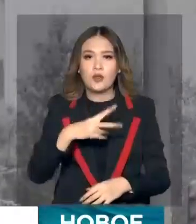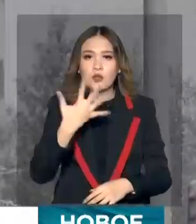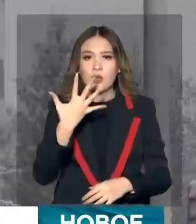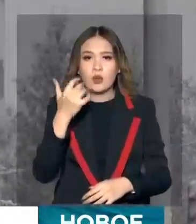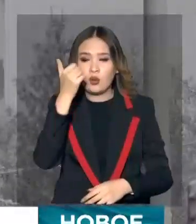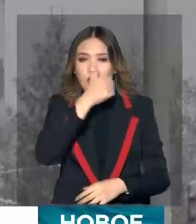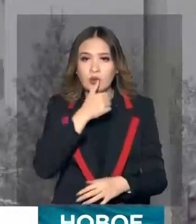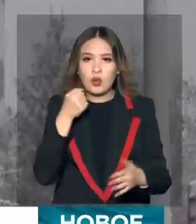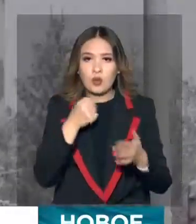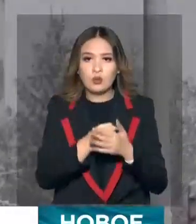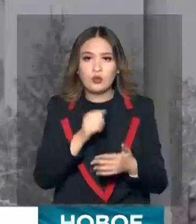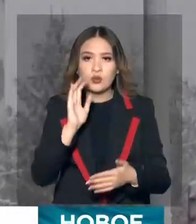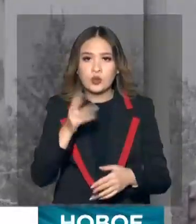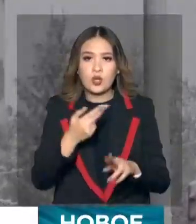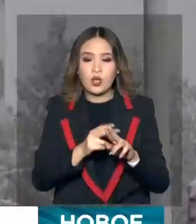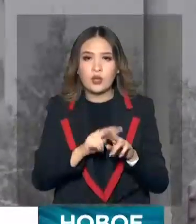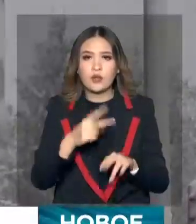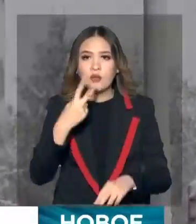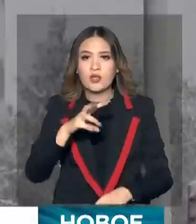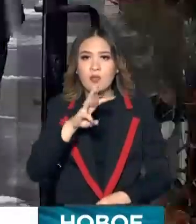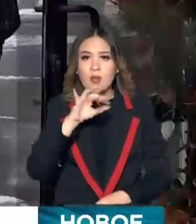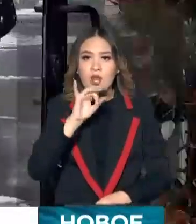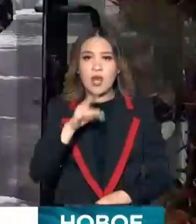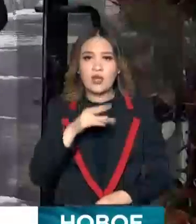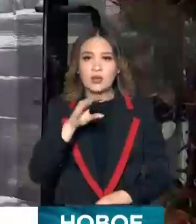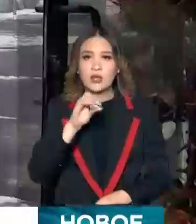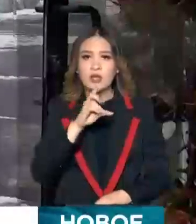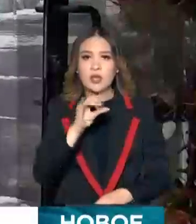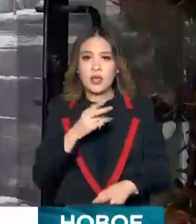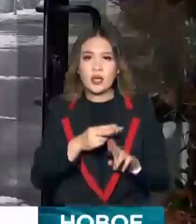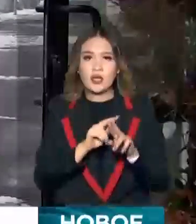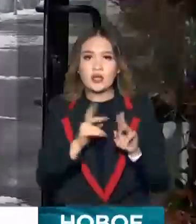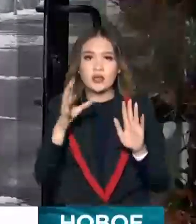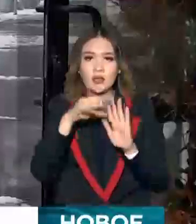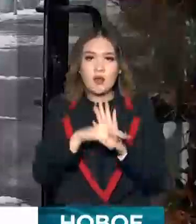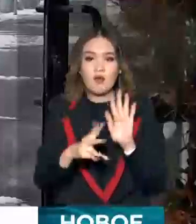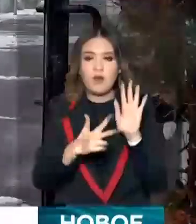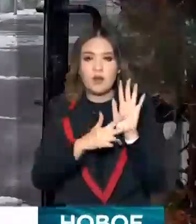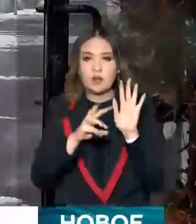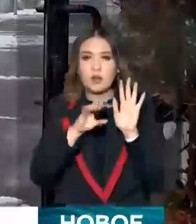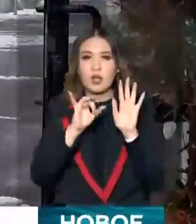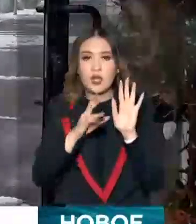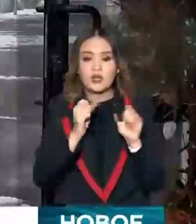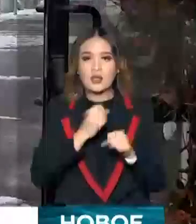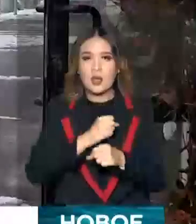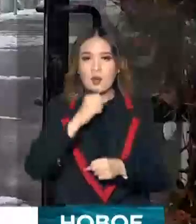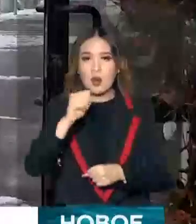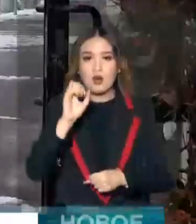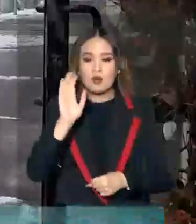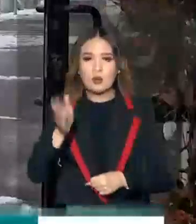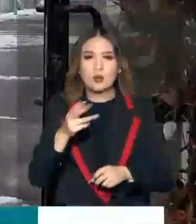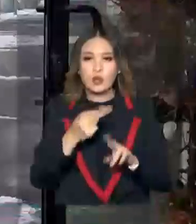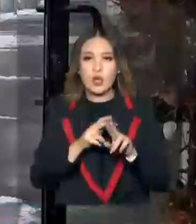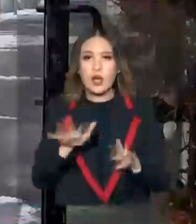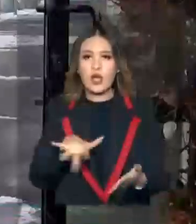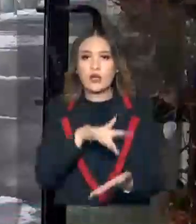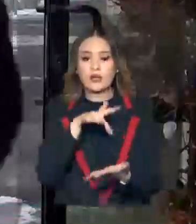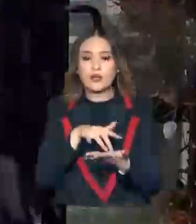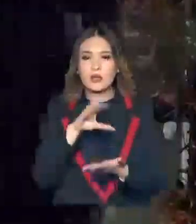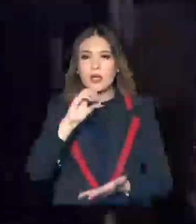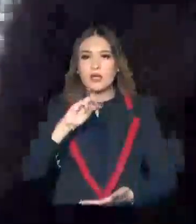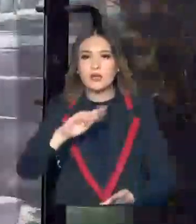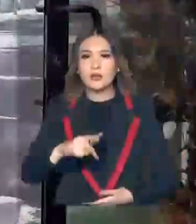2025 года предусмотрено около 20 миллиардов тенге. Из них 8 миллиардов направят на модернизацию городских